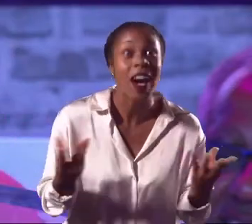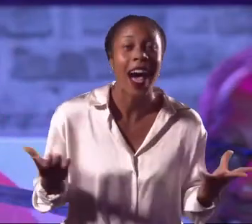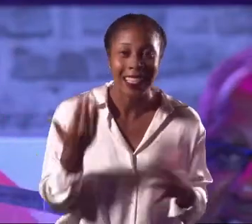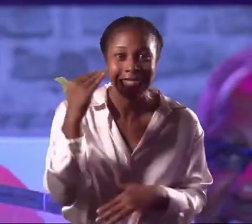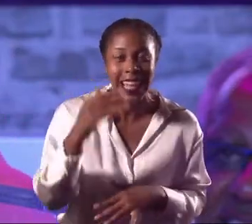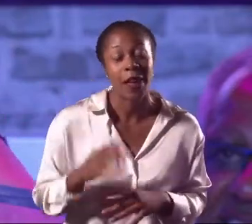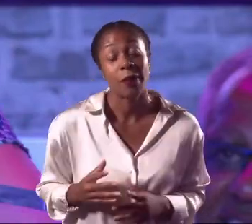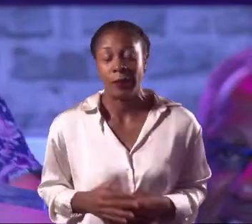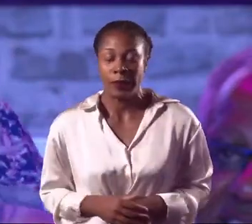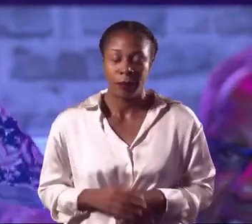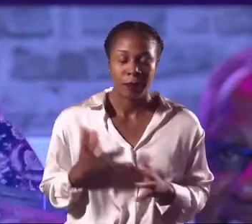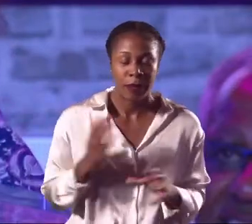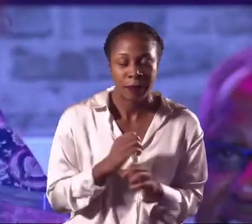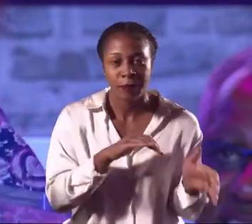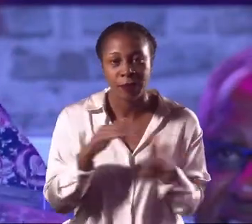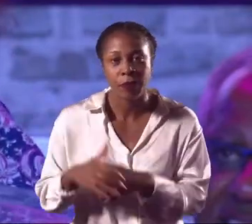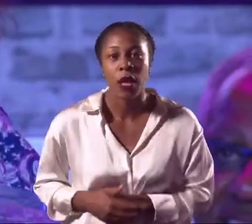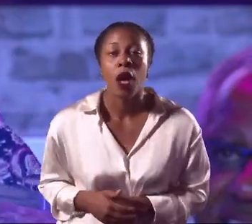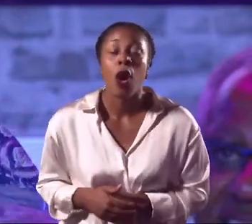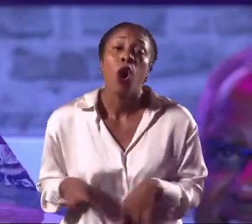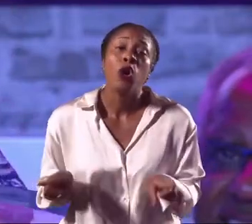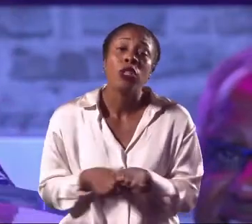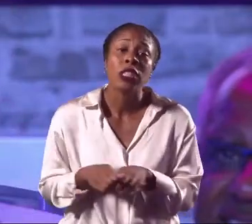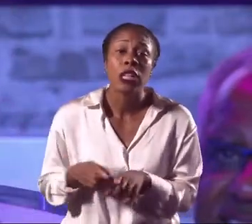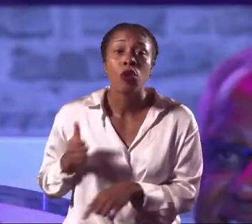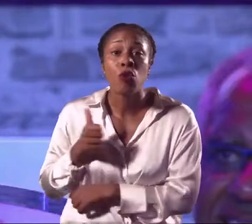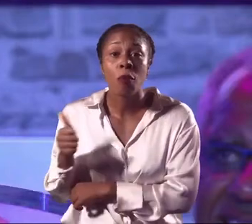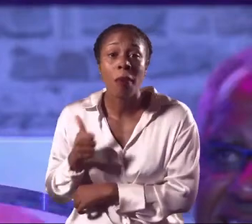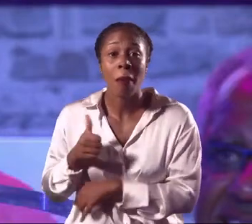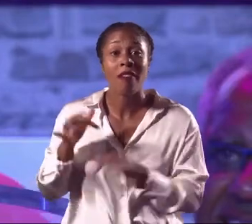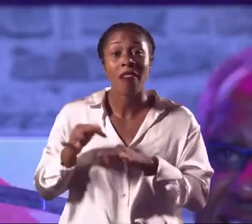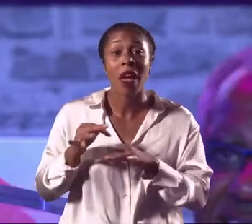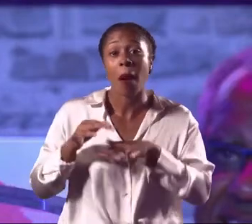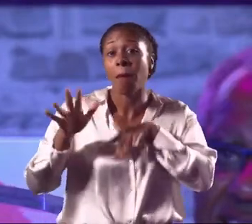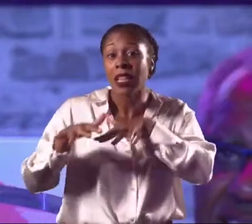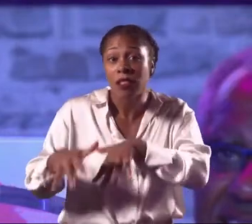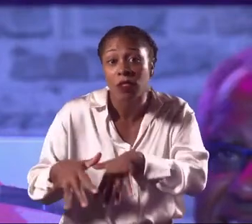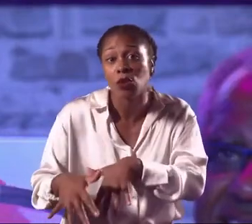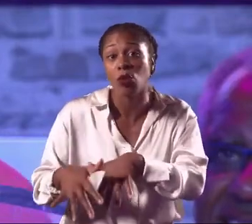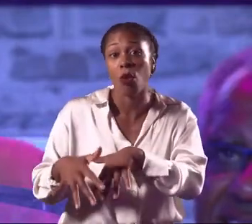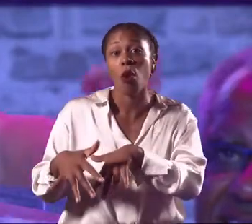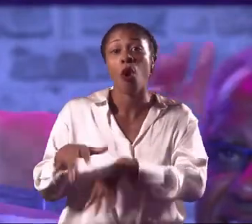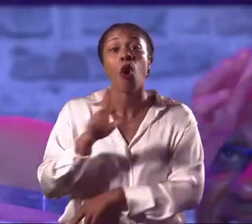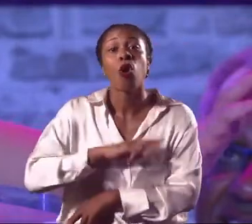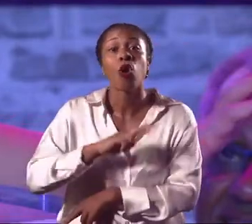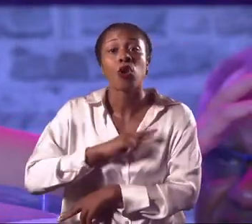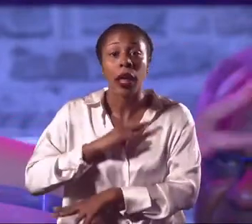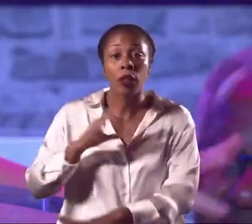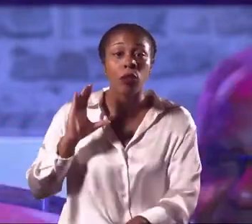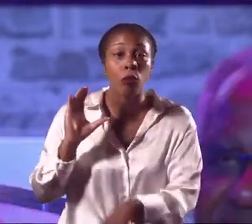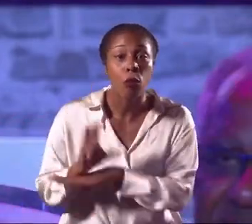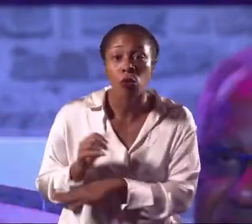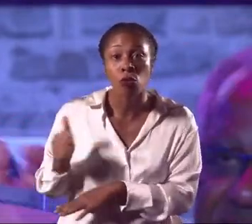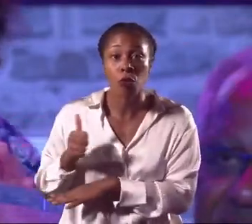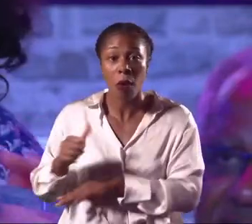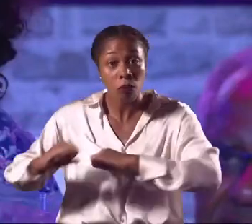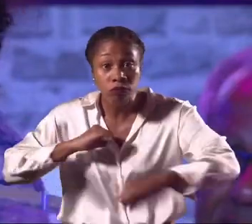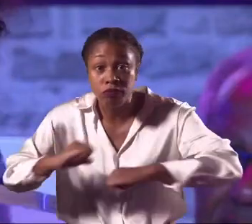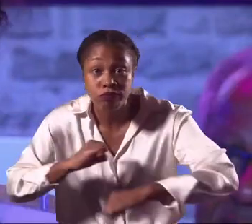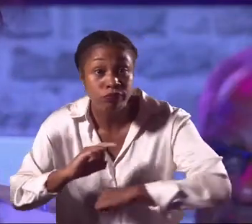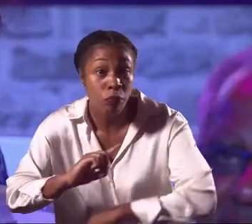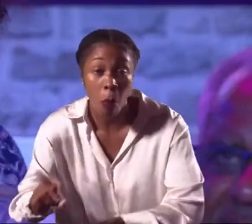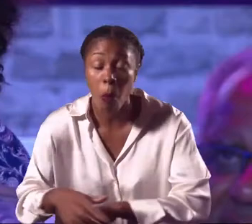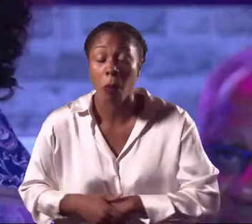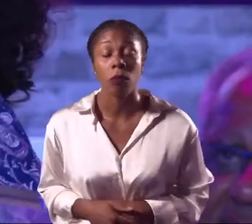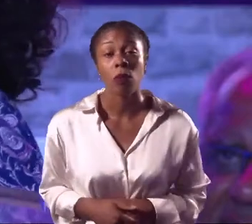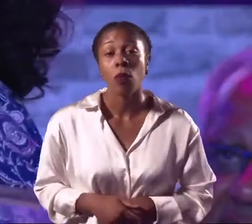puis, il faut dire qu'il n'était pas beaucoup plus actif dans les manifestations contre la réforme des retraites. On ne l'a pas vu non plus. Pas beaucoup plus actif